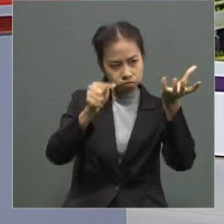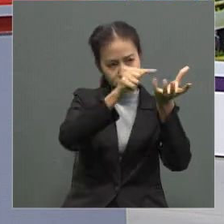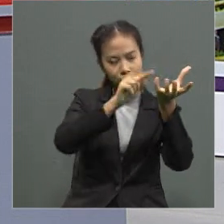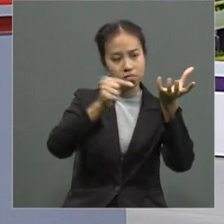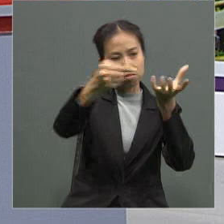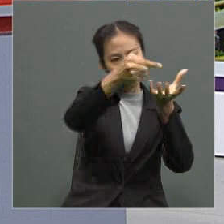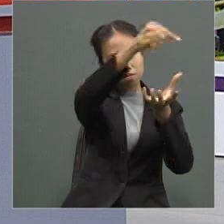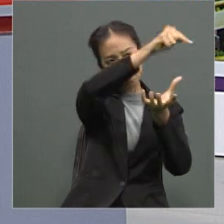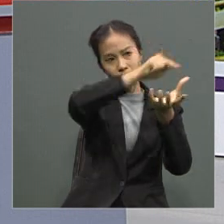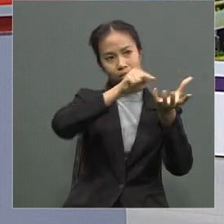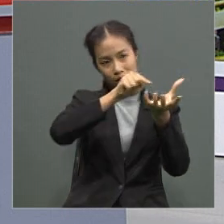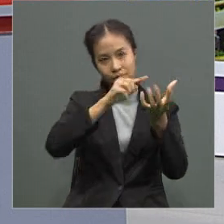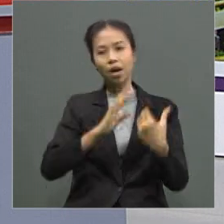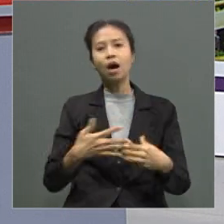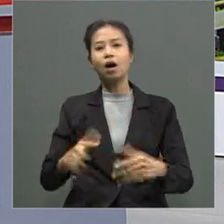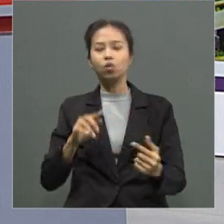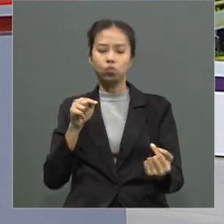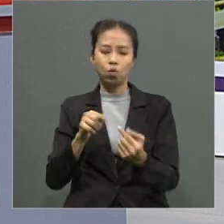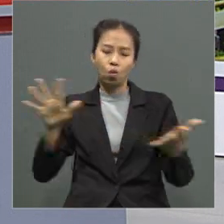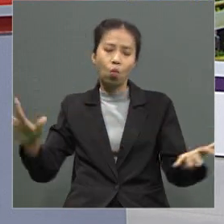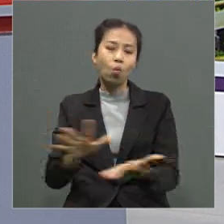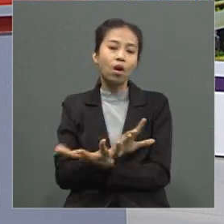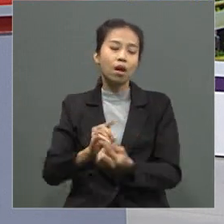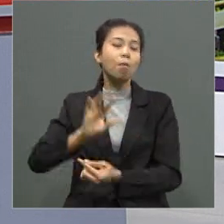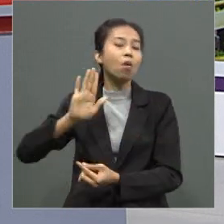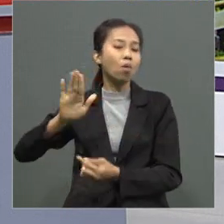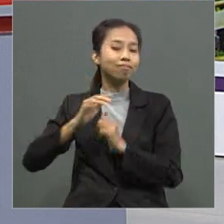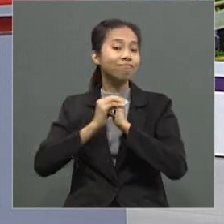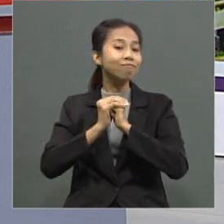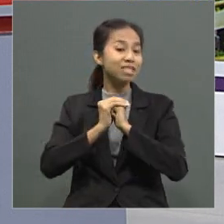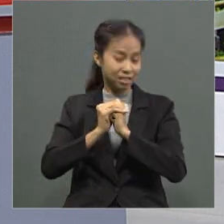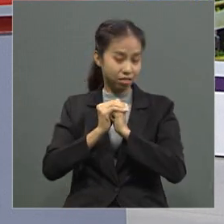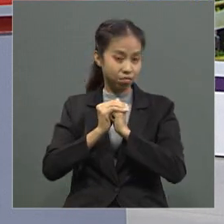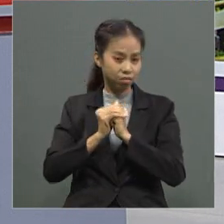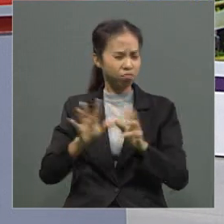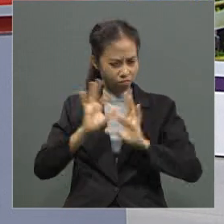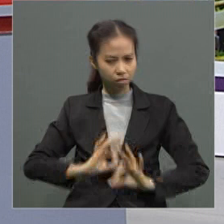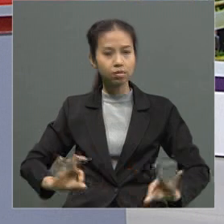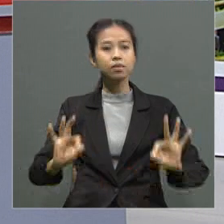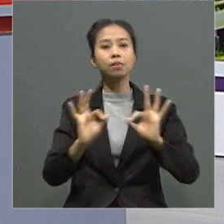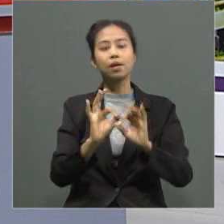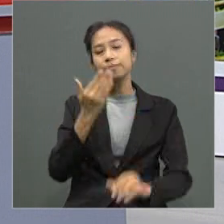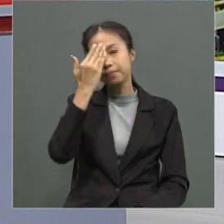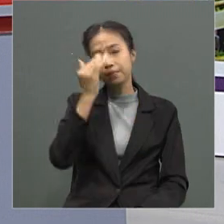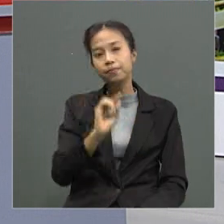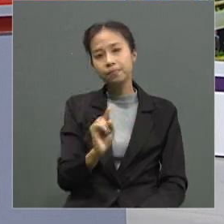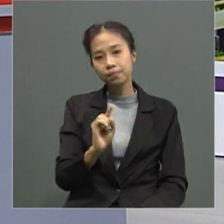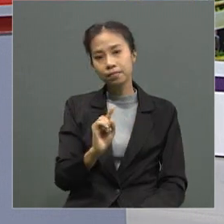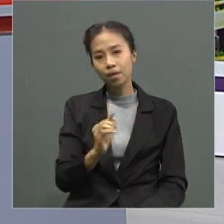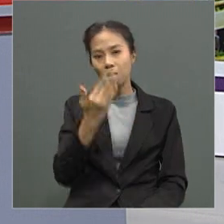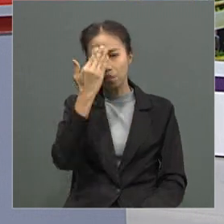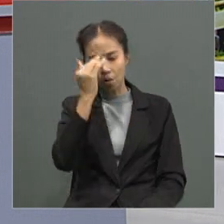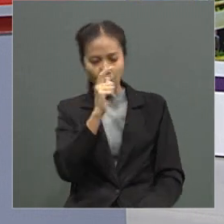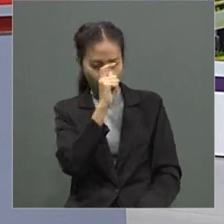ที่มีประเพณีที่เป็นตรุษจีนของเขาแล้วเขาจะถือประเพณีนี้เป็นส่วนสำคัญมากเพราะอะไรคือเขาให้ความ